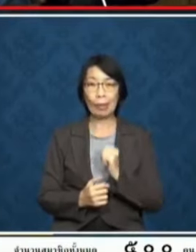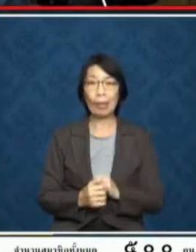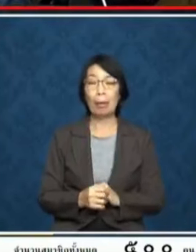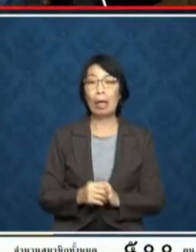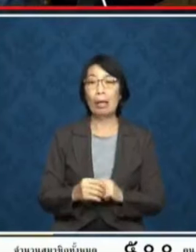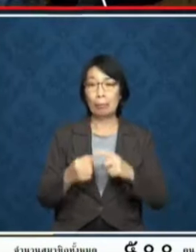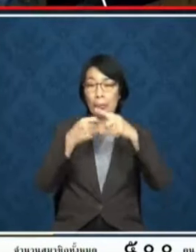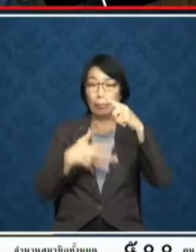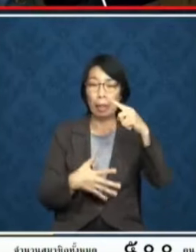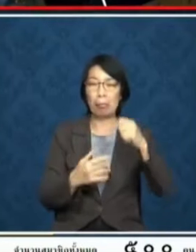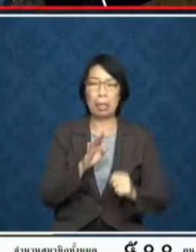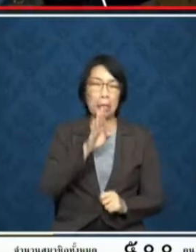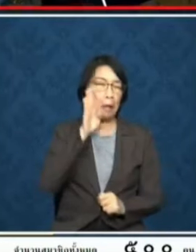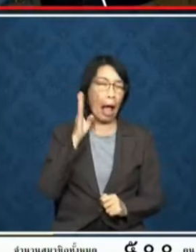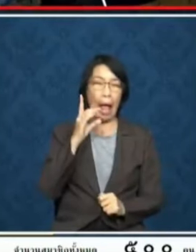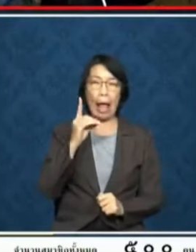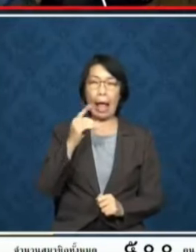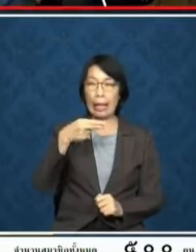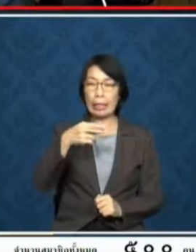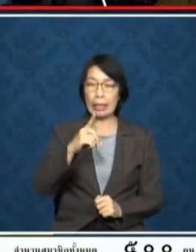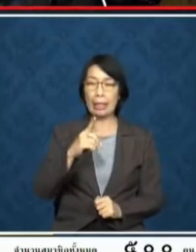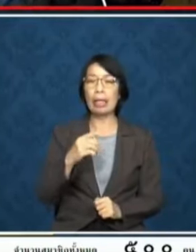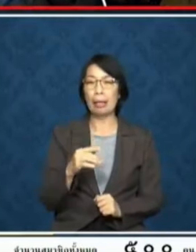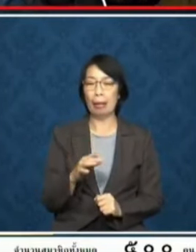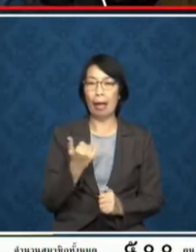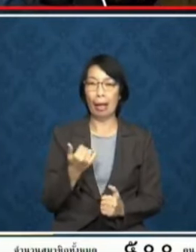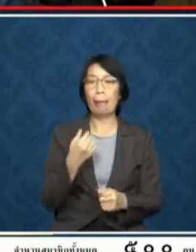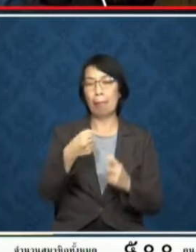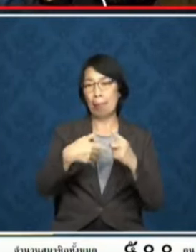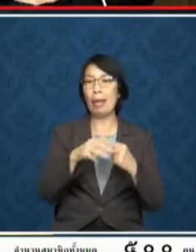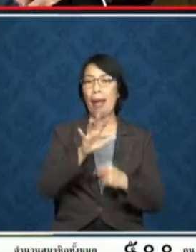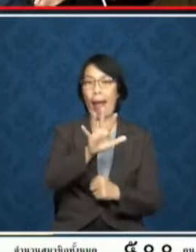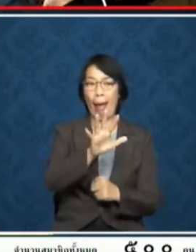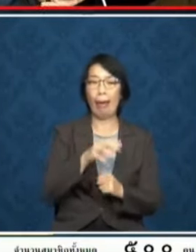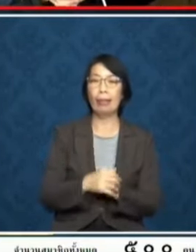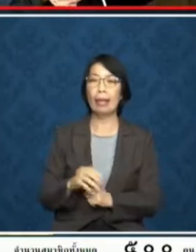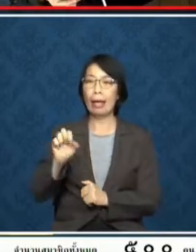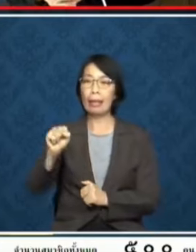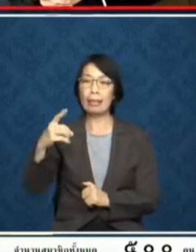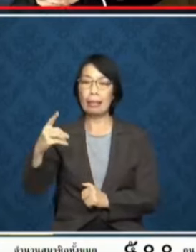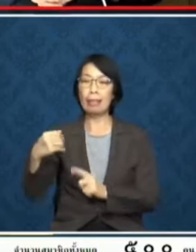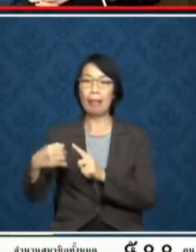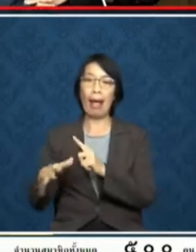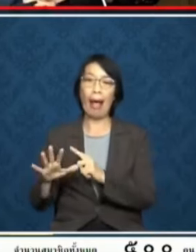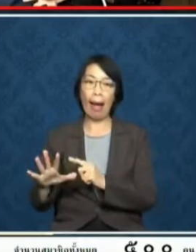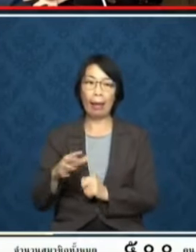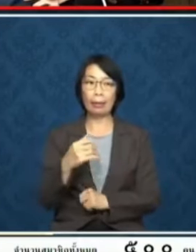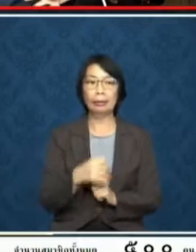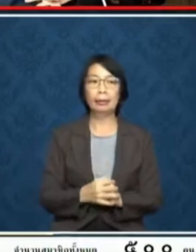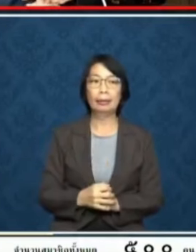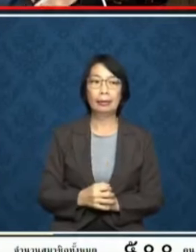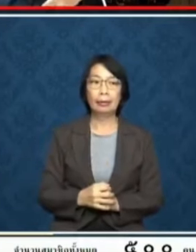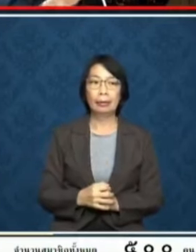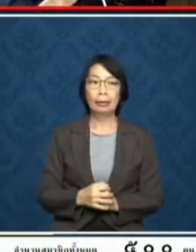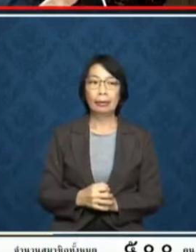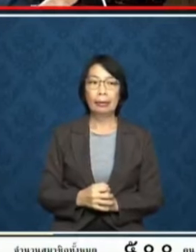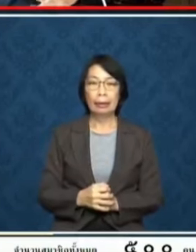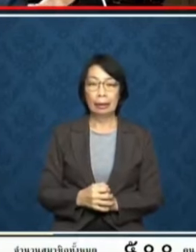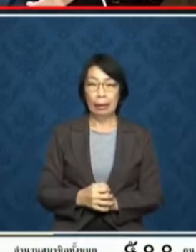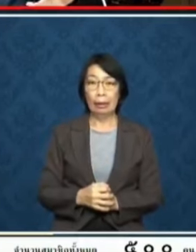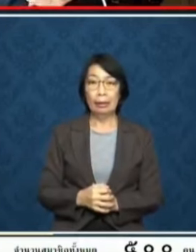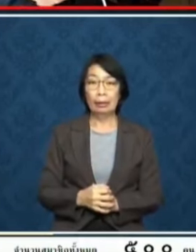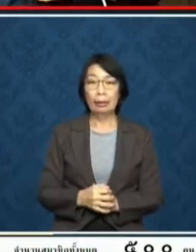คะ5ช่องและ SD เนี่ยนะคะก็คือช่องความคมชัดปกติ9ช่องนั่นเท่ากับว่าททบ5ได้เงิน